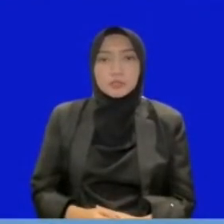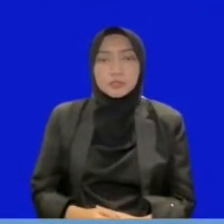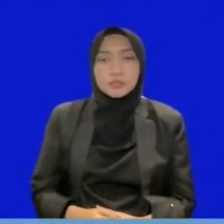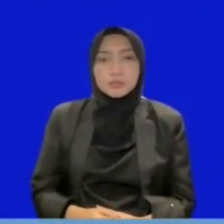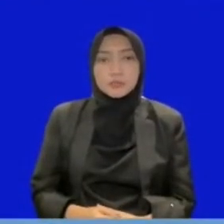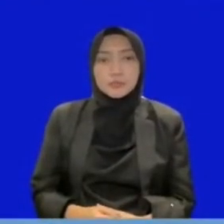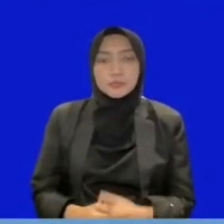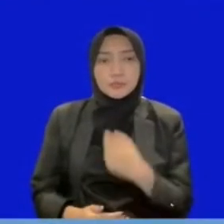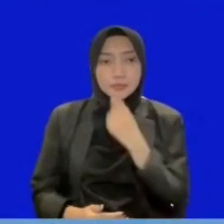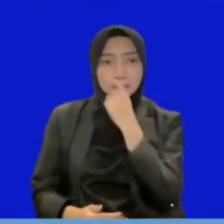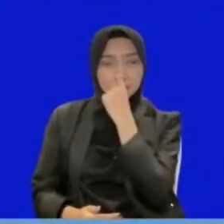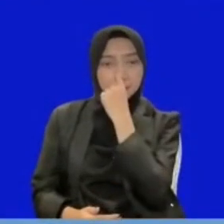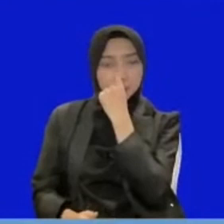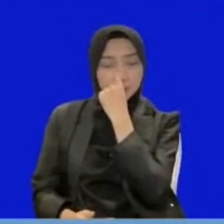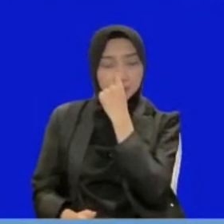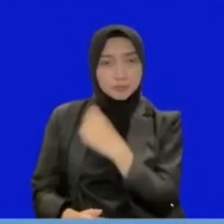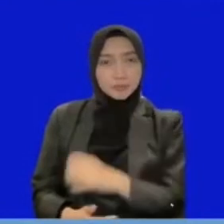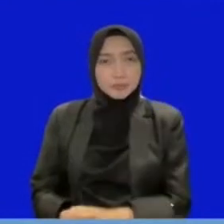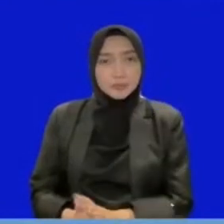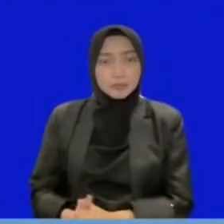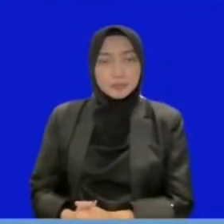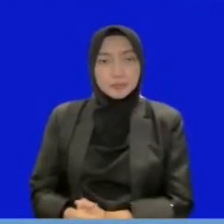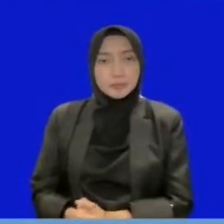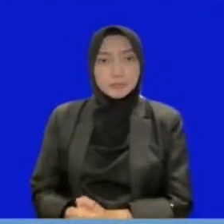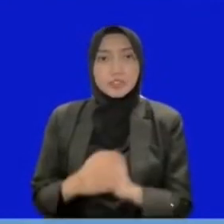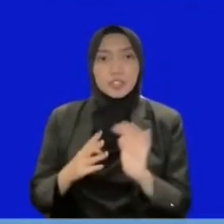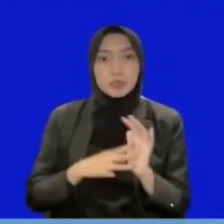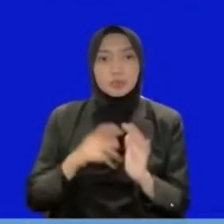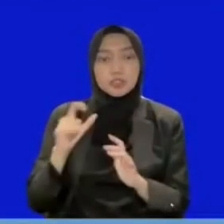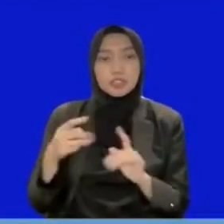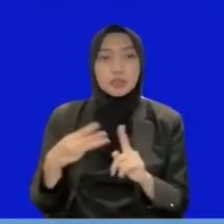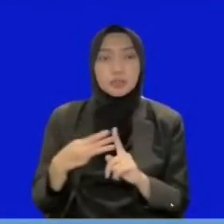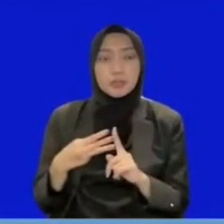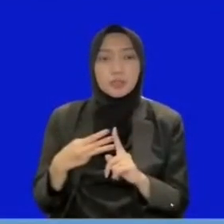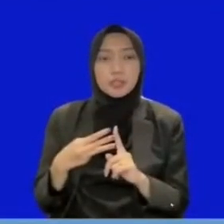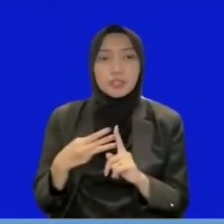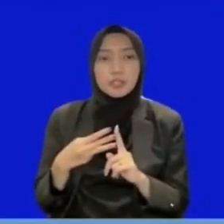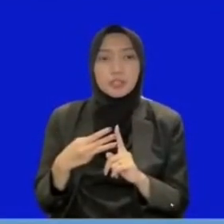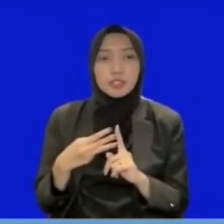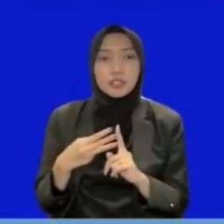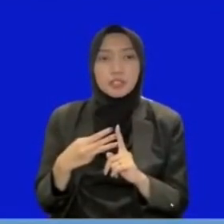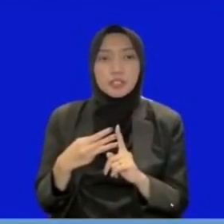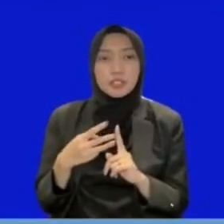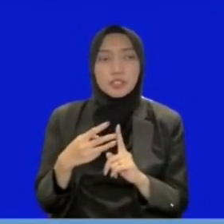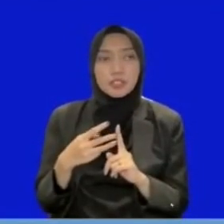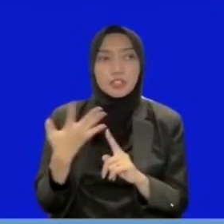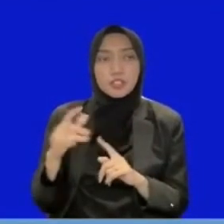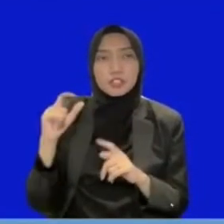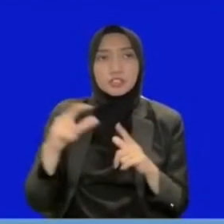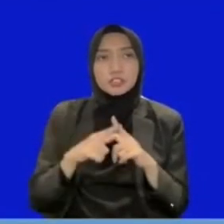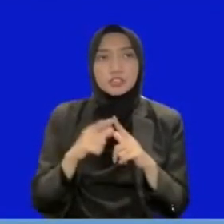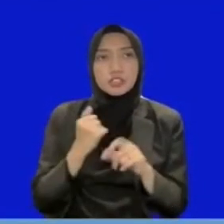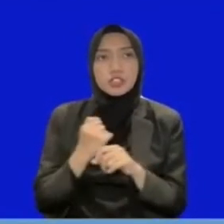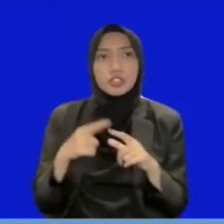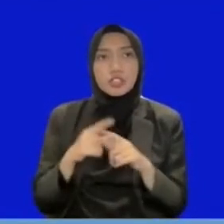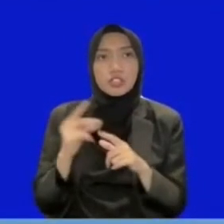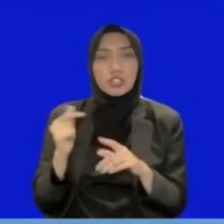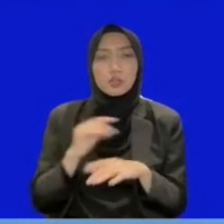Nah, ini adalah ketika kita MCB ya, sudah menjadi Museum dan Cagar Budaya dari